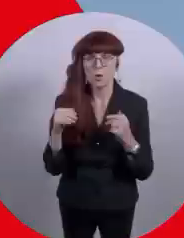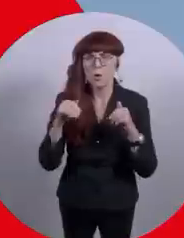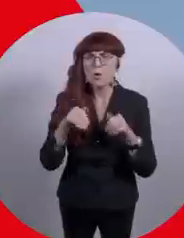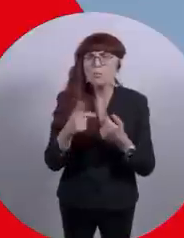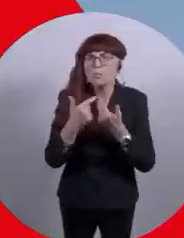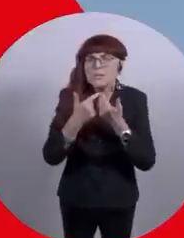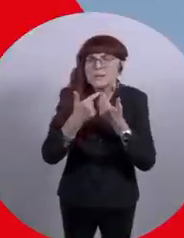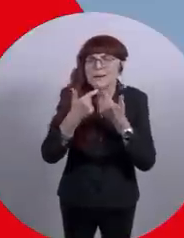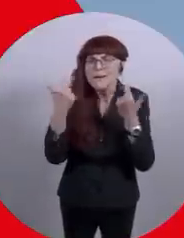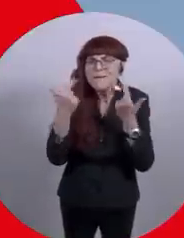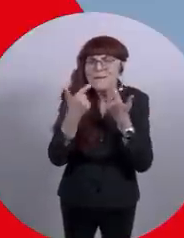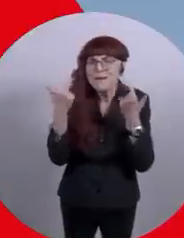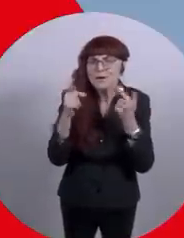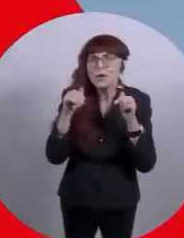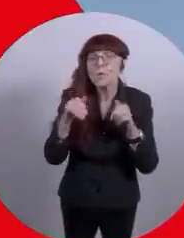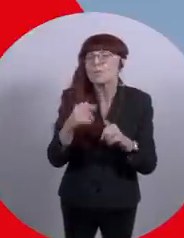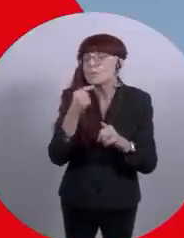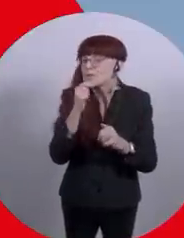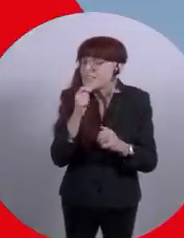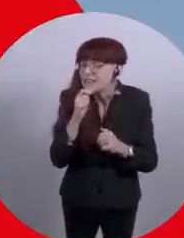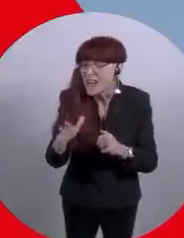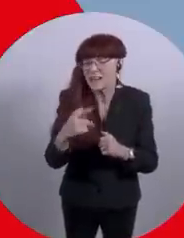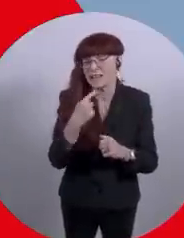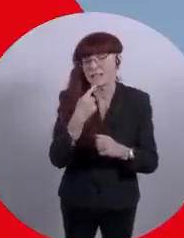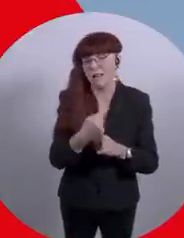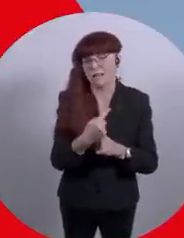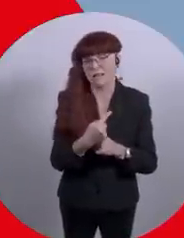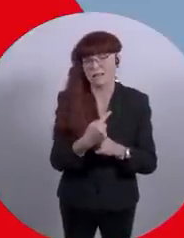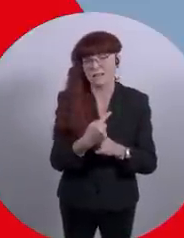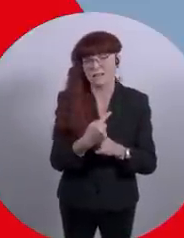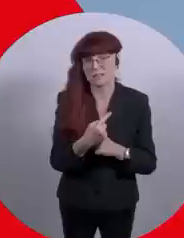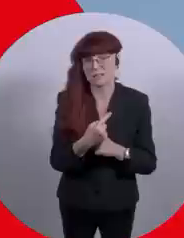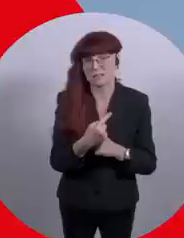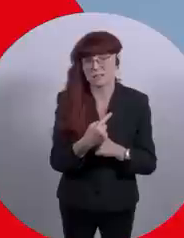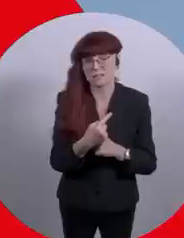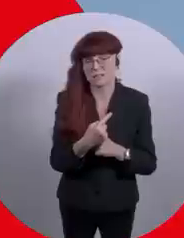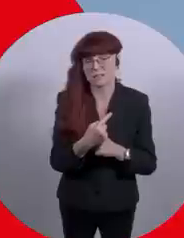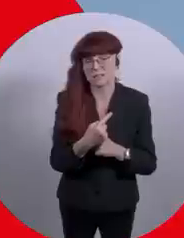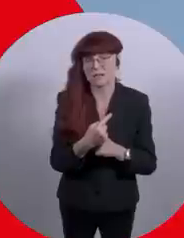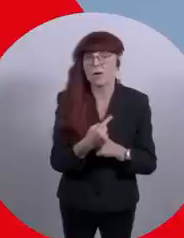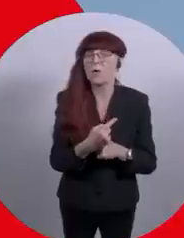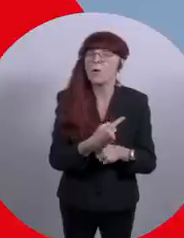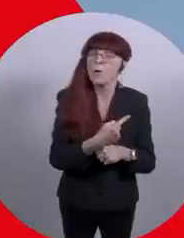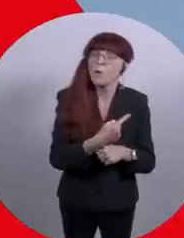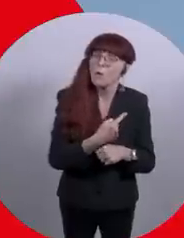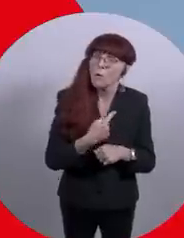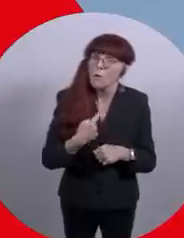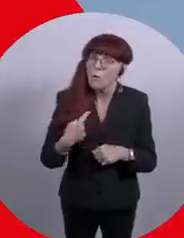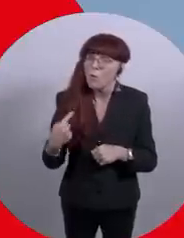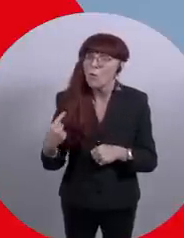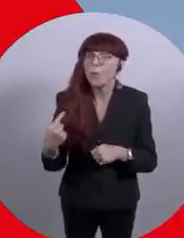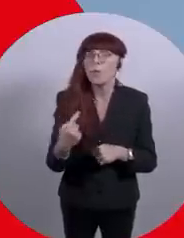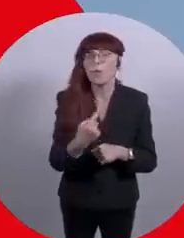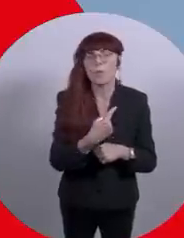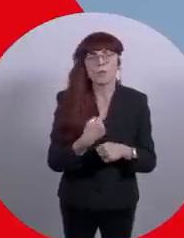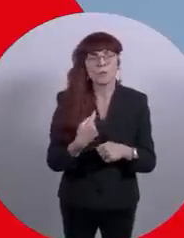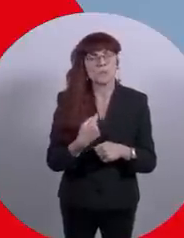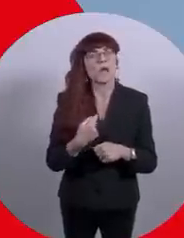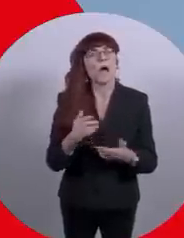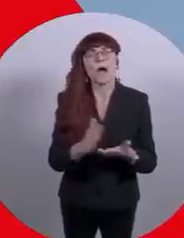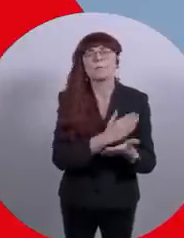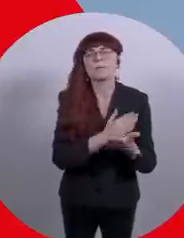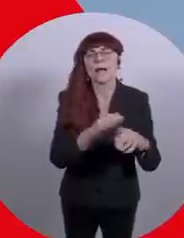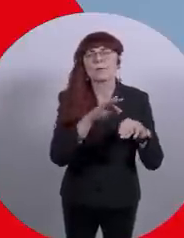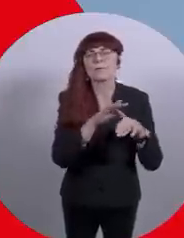auch tagtäglich zu sagen unsere Mitglieder der Regierung und verteilungsleiterinnen